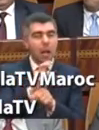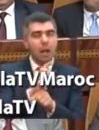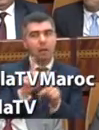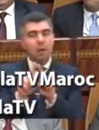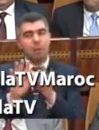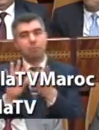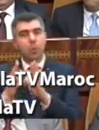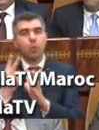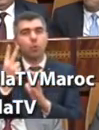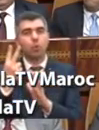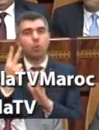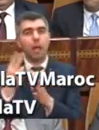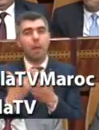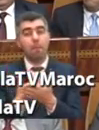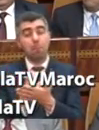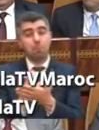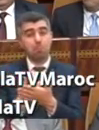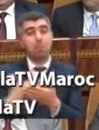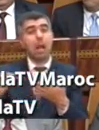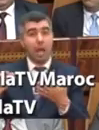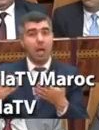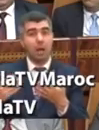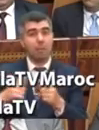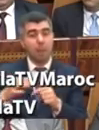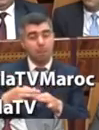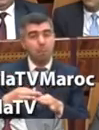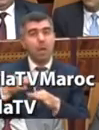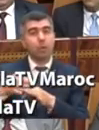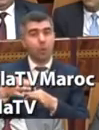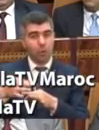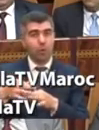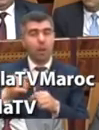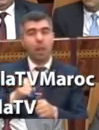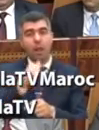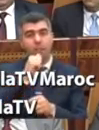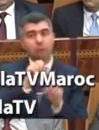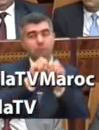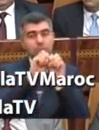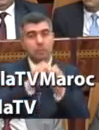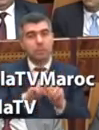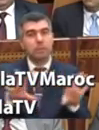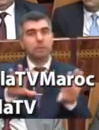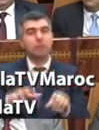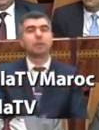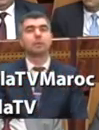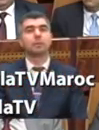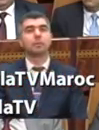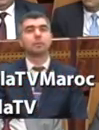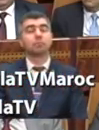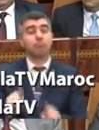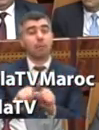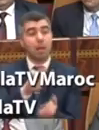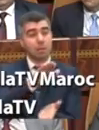2 ملاير ديال المتر مكعب من الماء. نطلب السيد الوزير أن هاد 2 ملاير يعني تعبأ